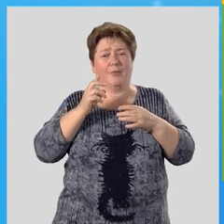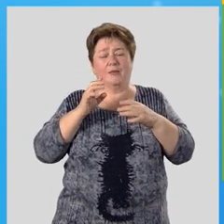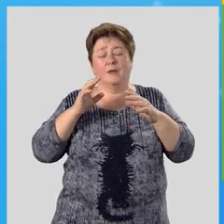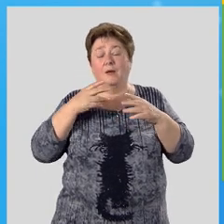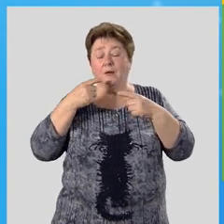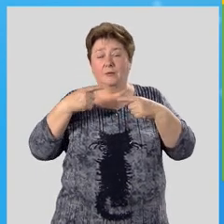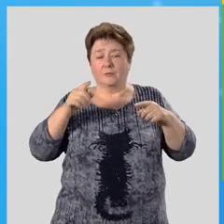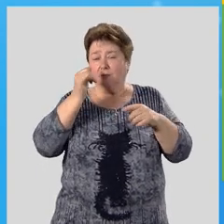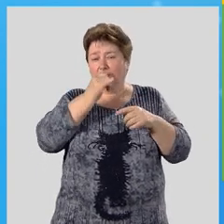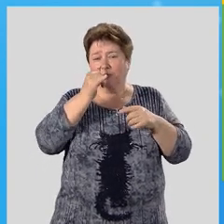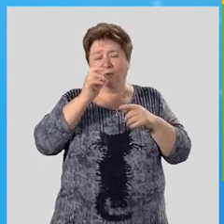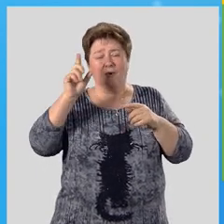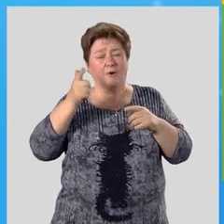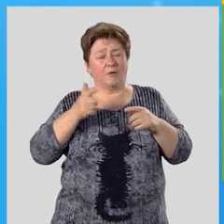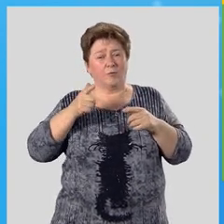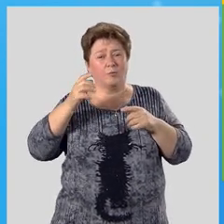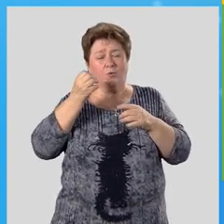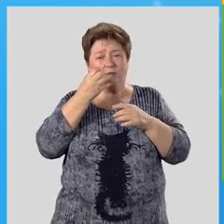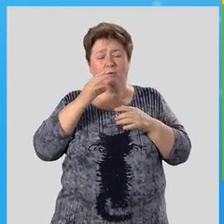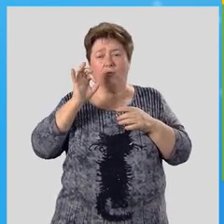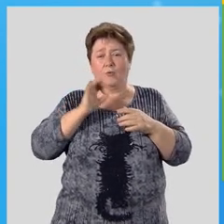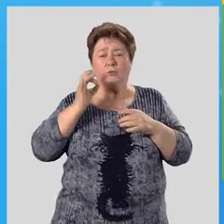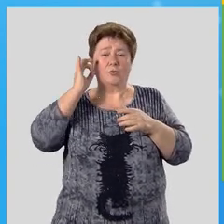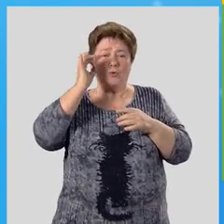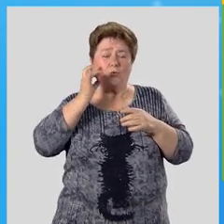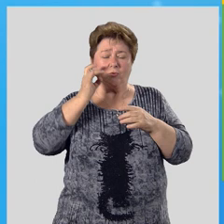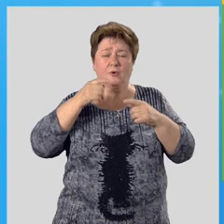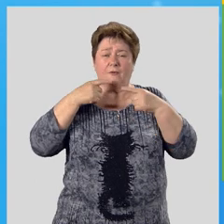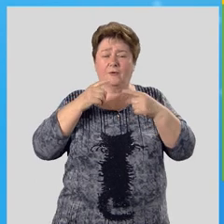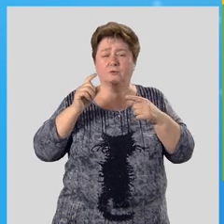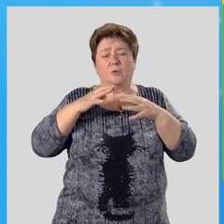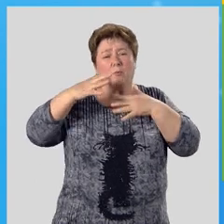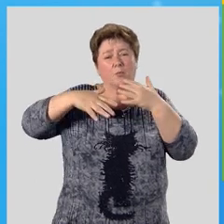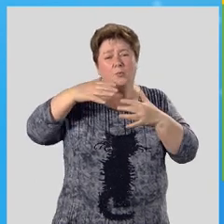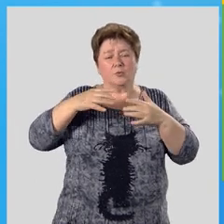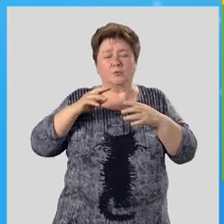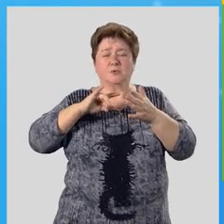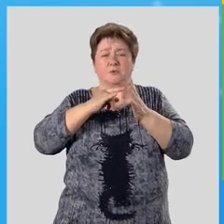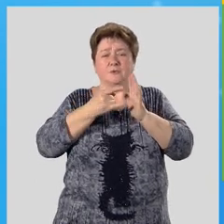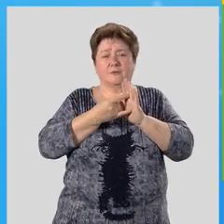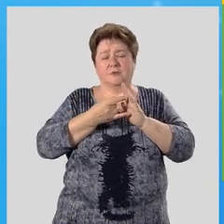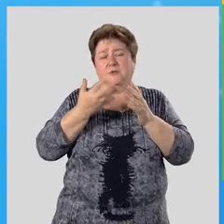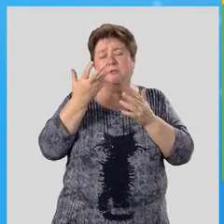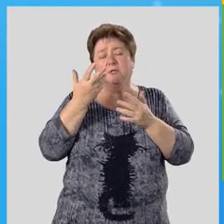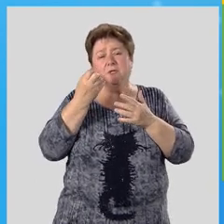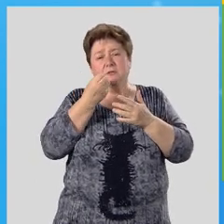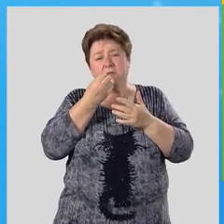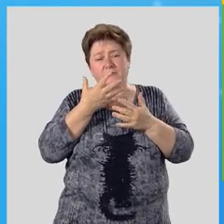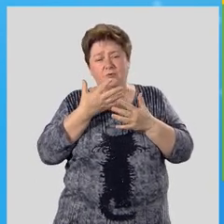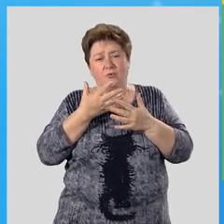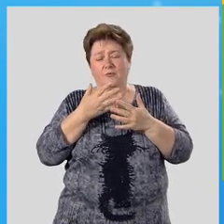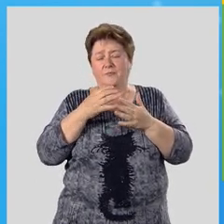мог отличить голубой цветок от розового, он объяснял путаницей в классификации цветов, а